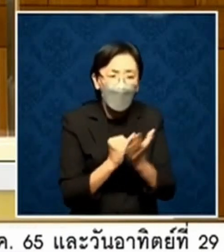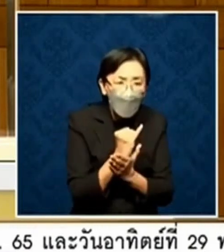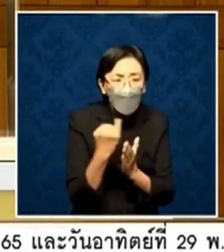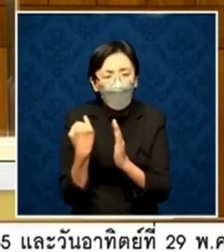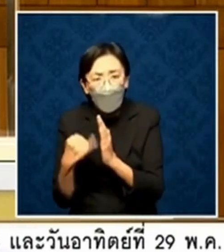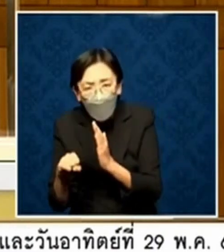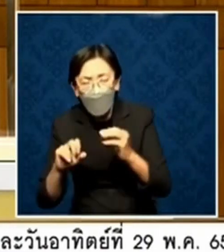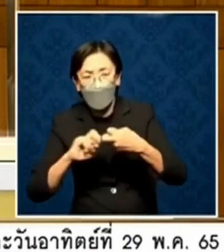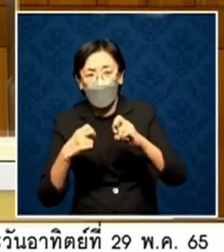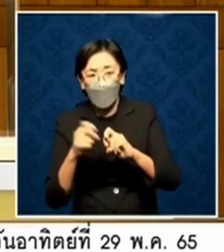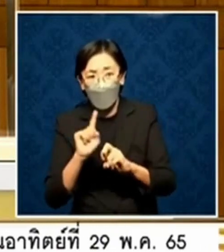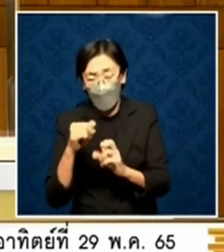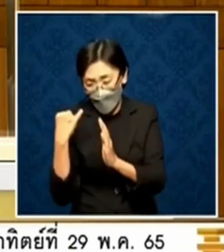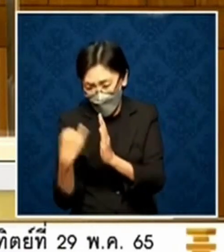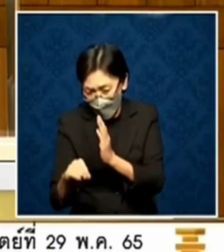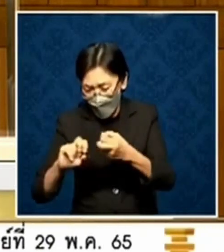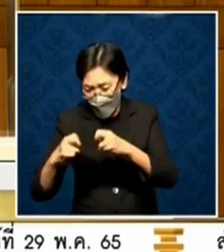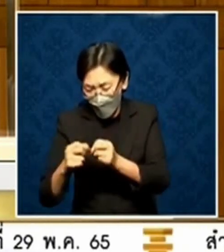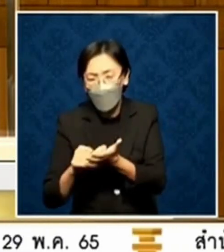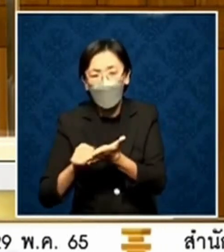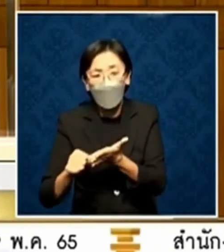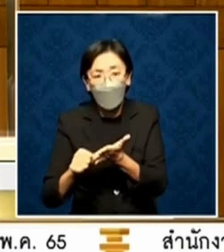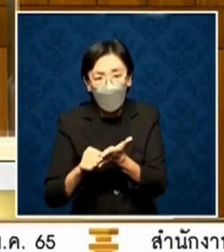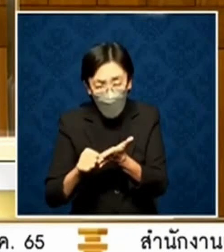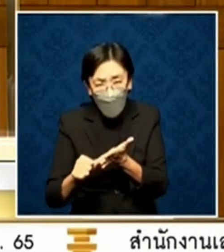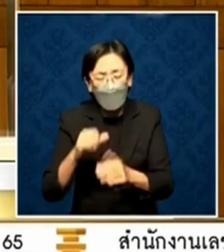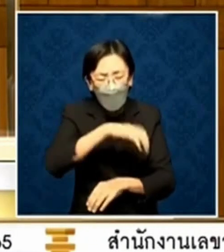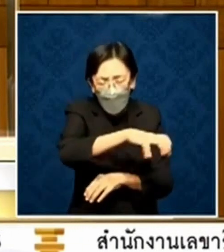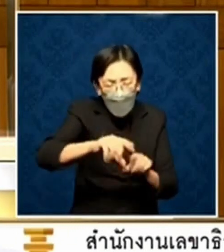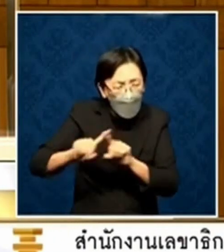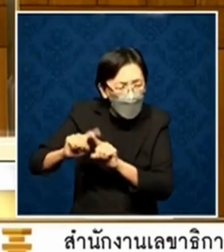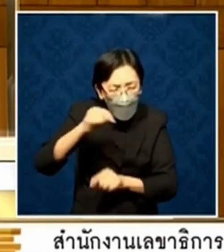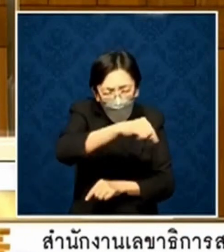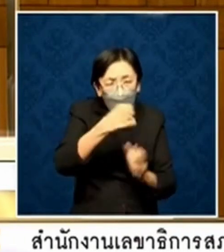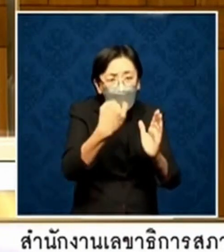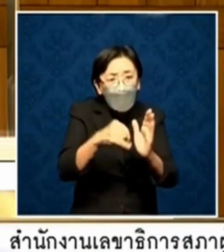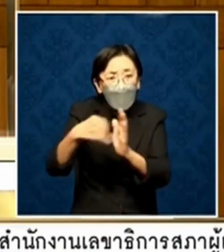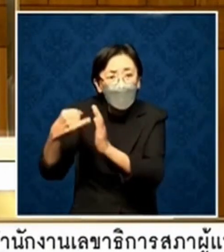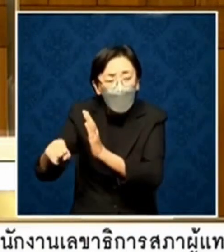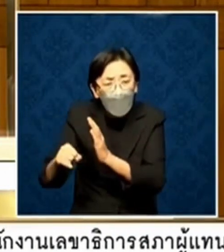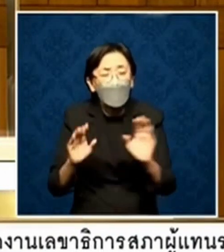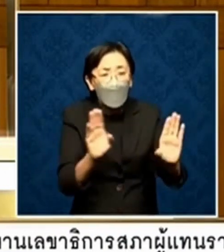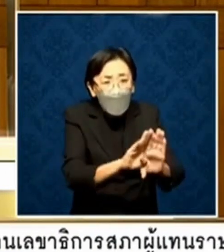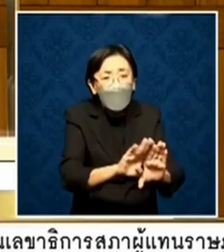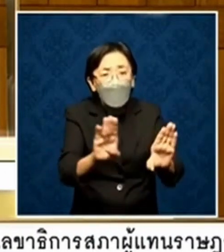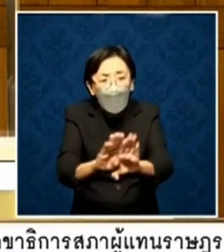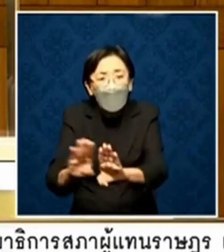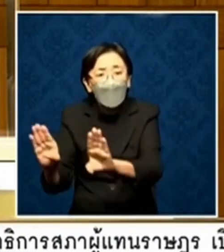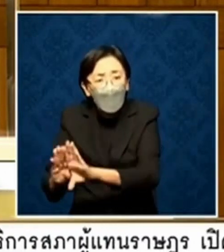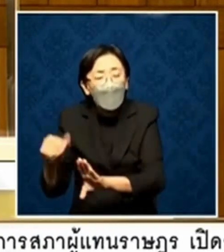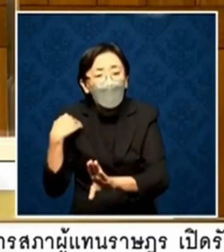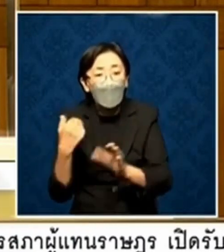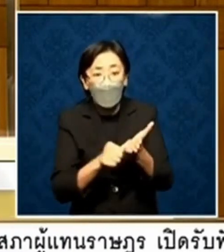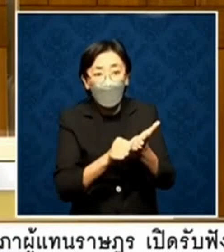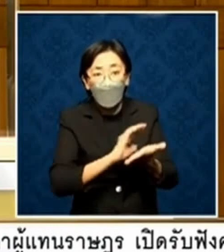ให้ไปแก้ไขในส่วนที่ยังมีปัญหาอยู่แล้วก็หลายเหมืองที่มันก็มีการปิดไปในเวลาเดียวกันด้วยแล้วเมื่อเขาแ